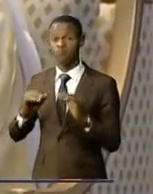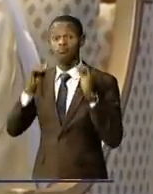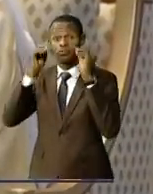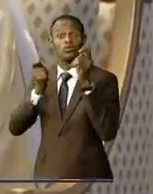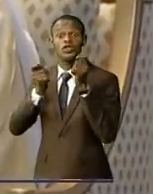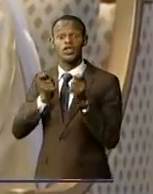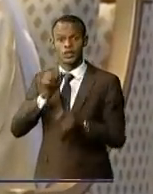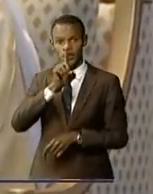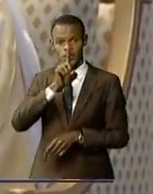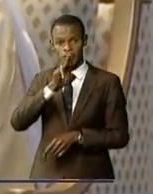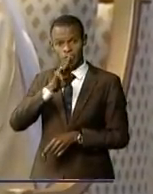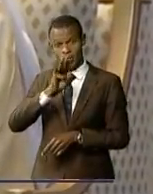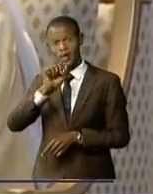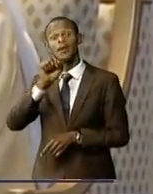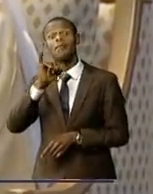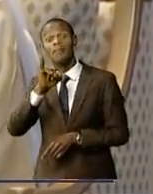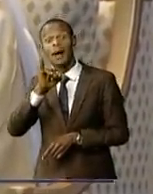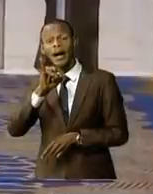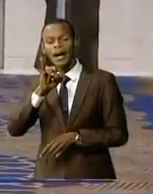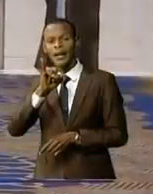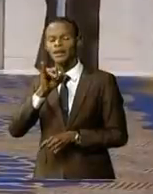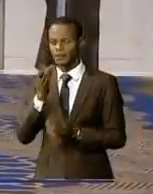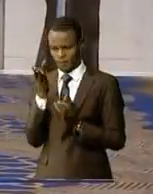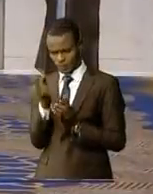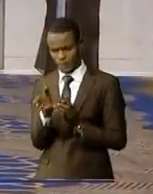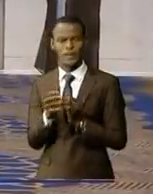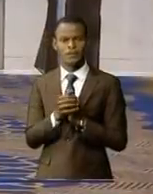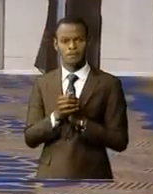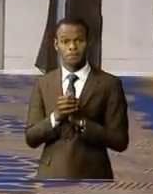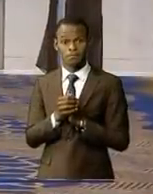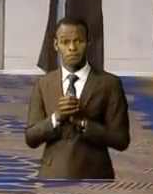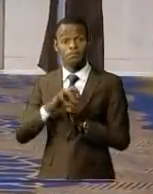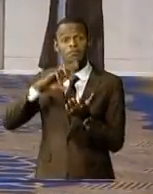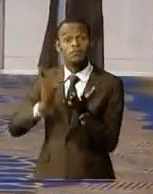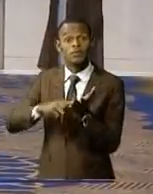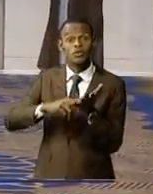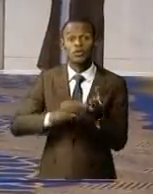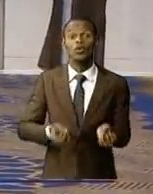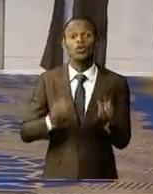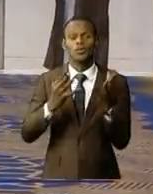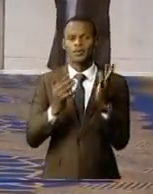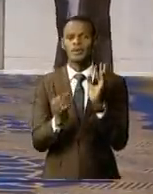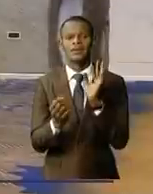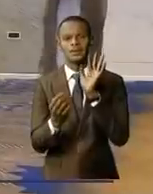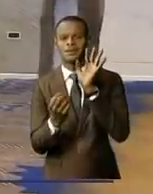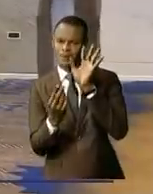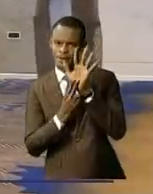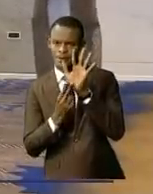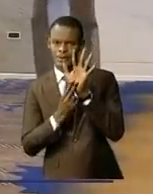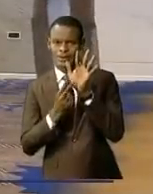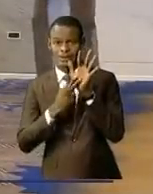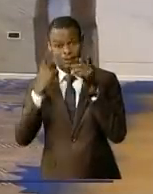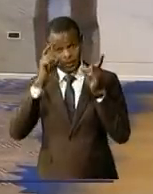vice-président de la Fédération des Émirats arabes unis. Au total, 7 accords ont été signés en lien avec plusieurs